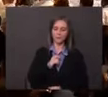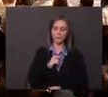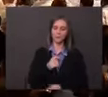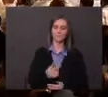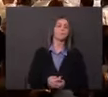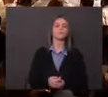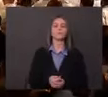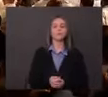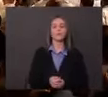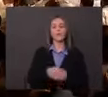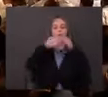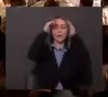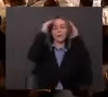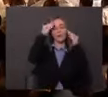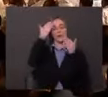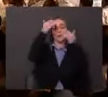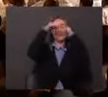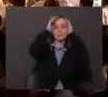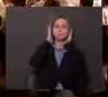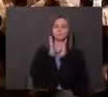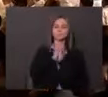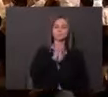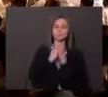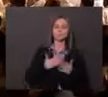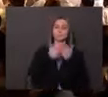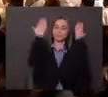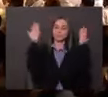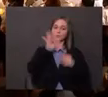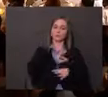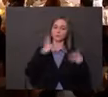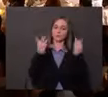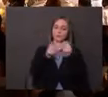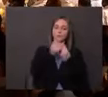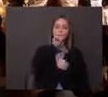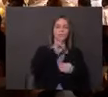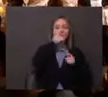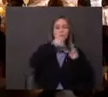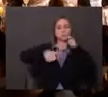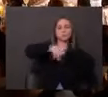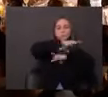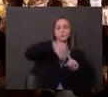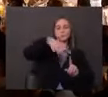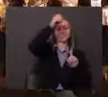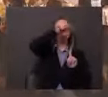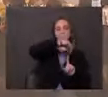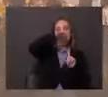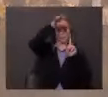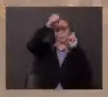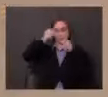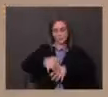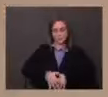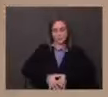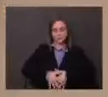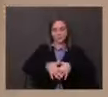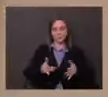Gegrüßet seist du, Maria, voll der Gnade. Der Herr ist mit dir. Du bist gebenedeit unter den